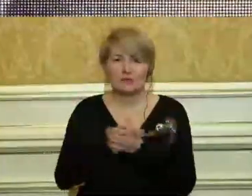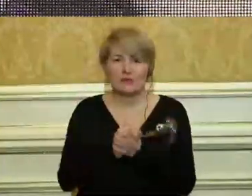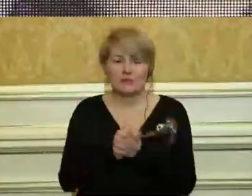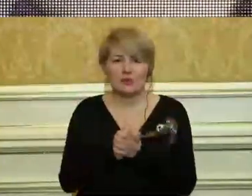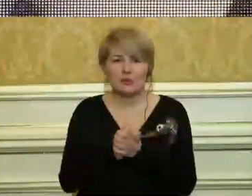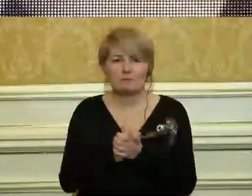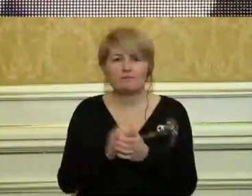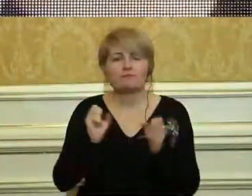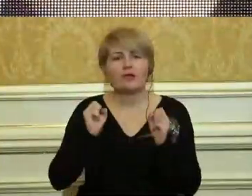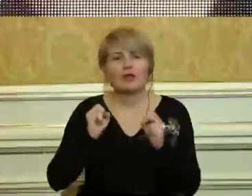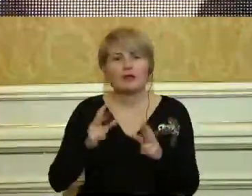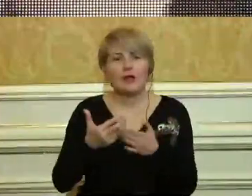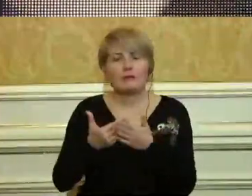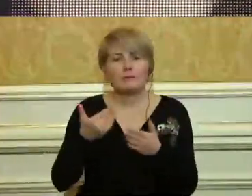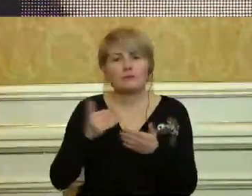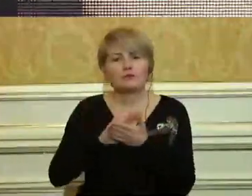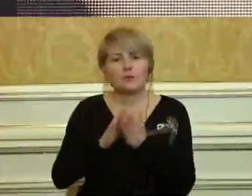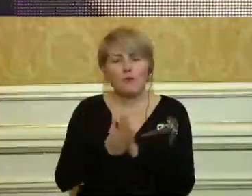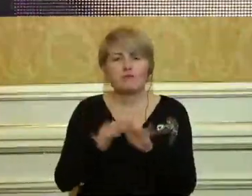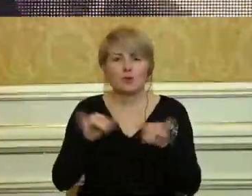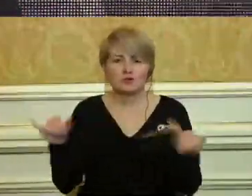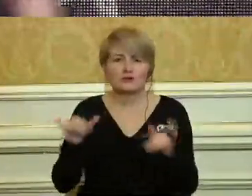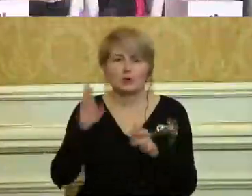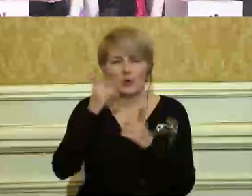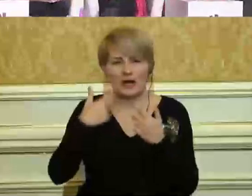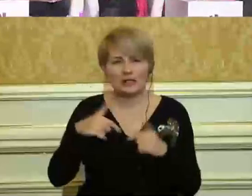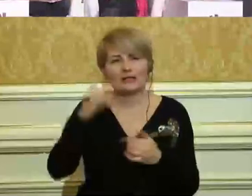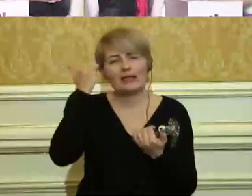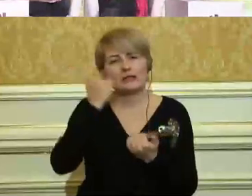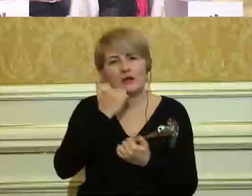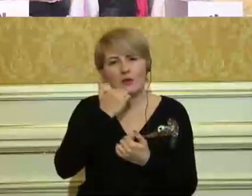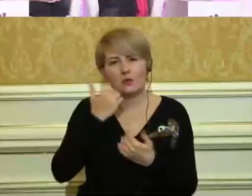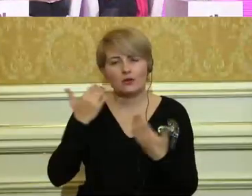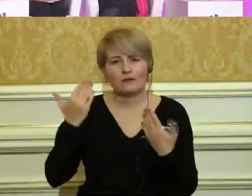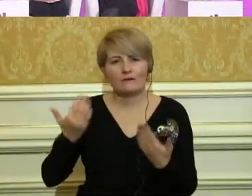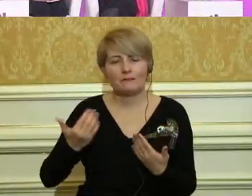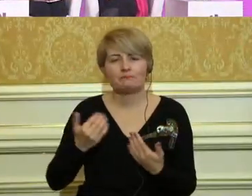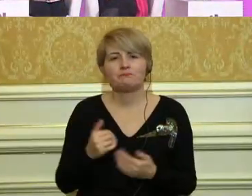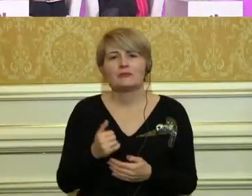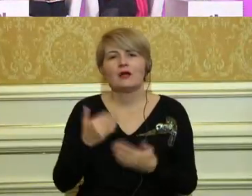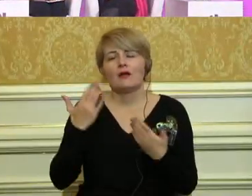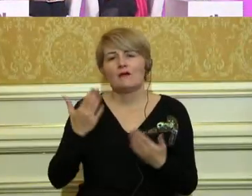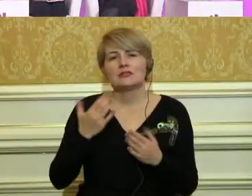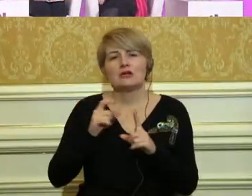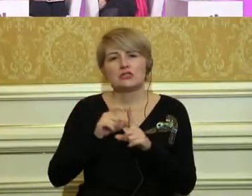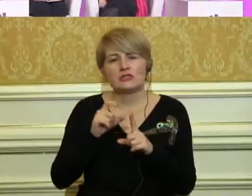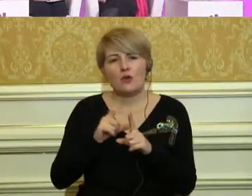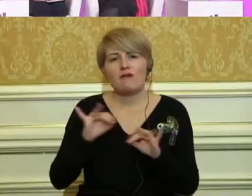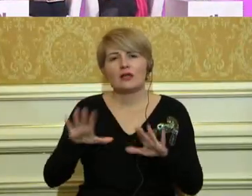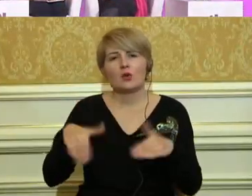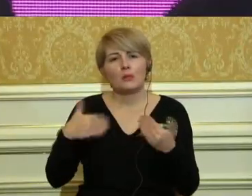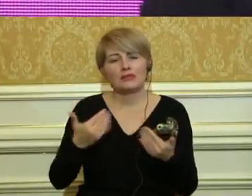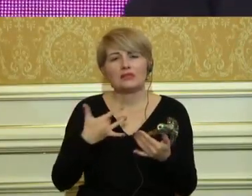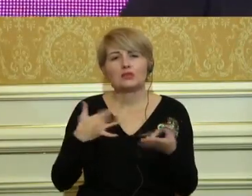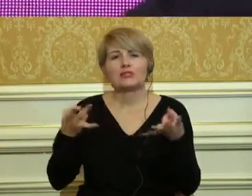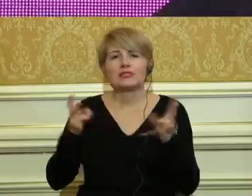precondition for the development of the country. Дякую, пані Кароліна. Дякую вам за... Thank you so much, Mrs. Carolita. Thank you for